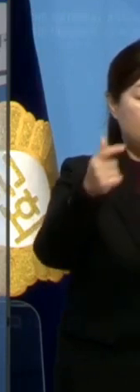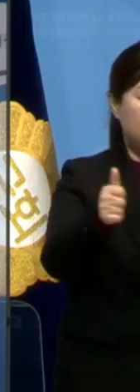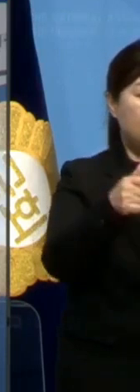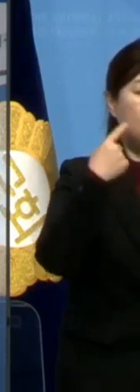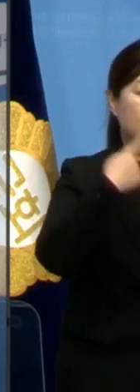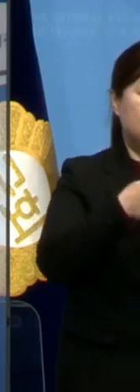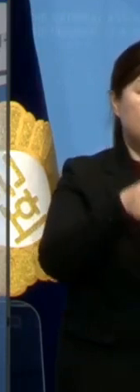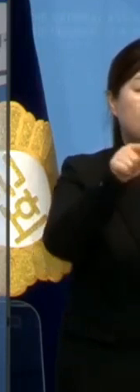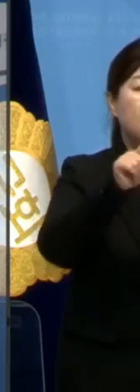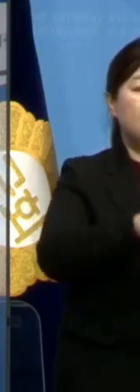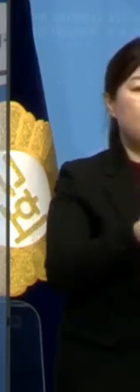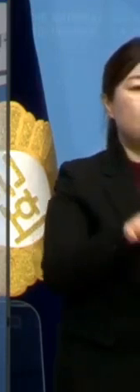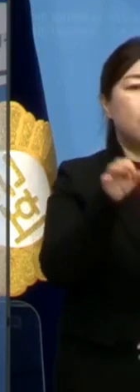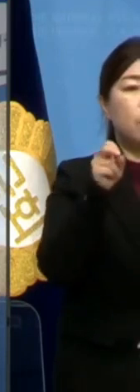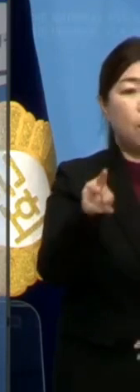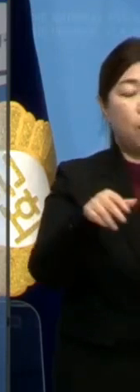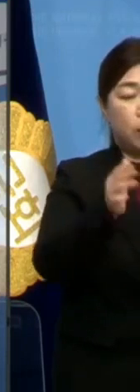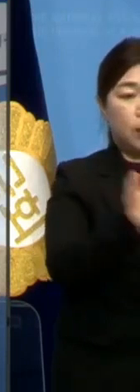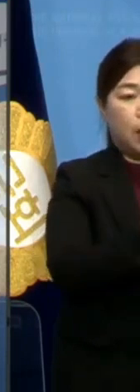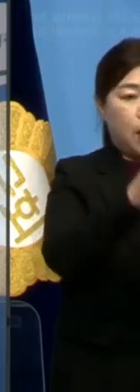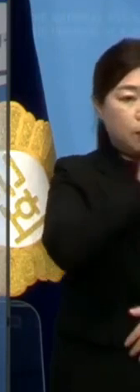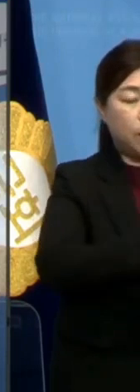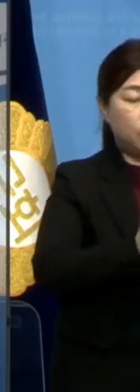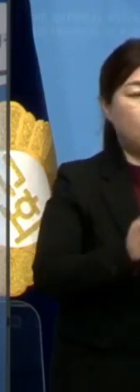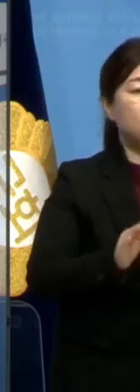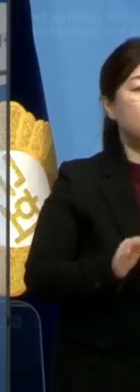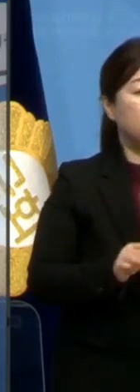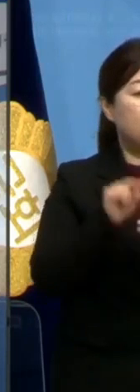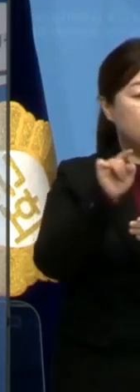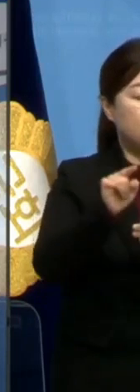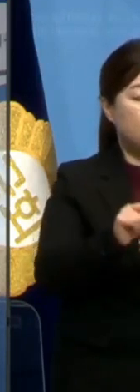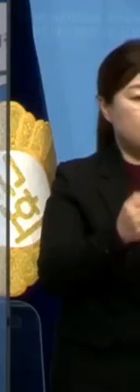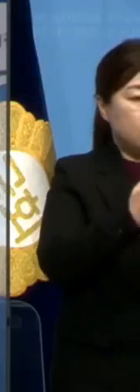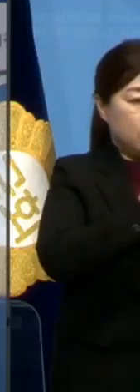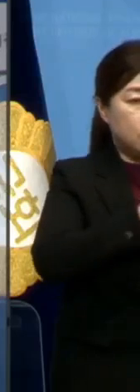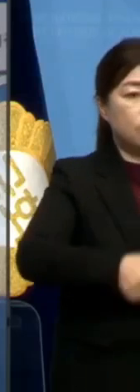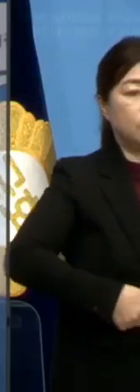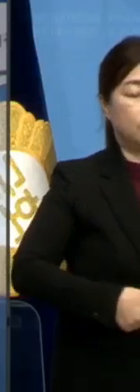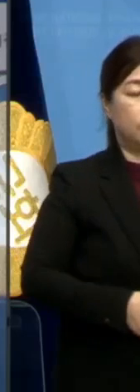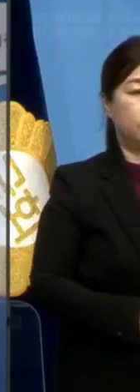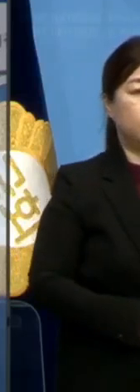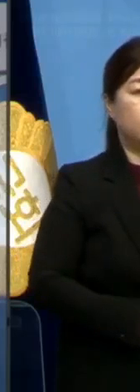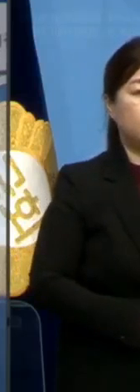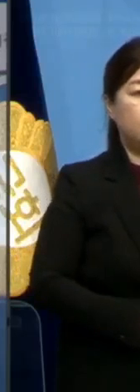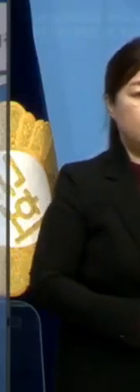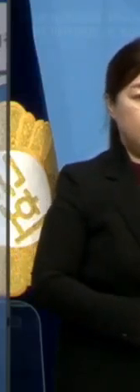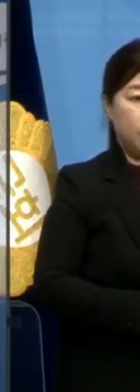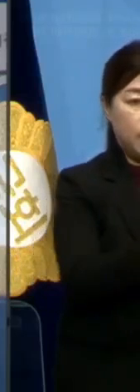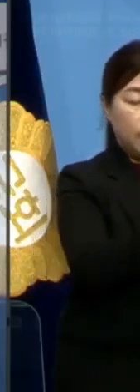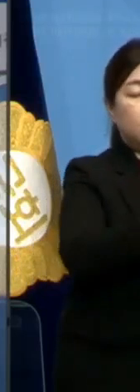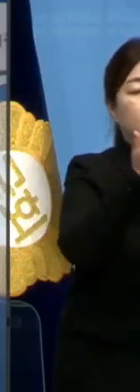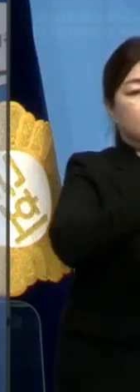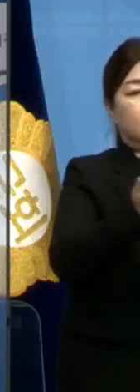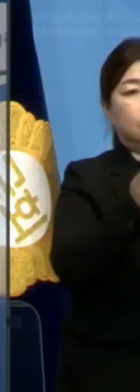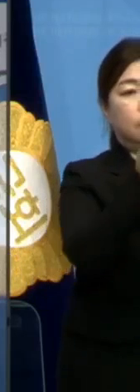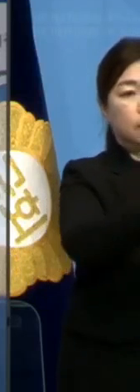결과적으로 여당을 이롭게 하는 엑스맨이 될 수도 있음을 경계해야 합니다. 제1야당에